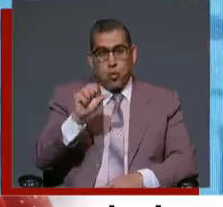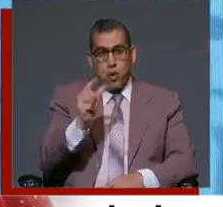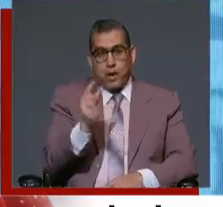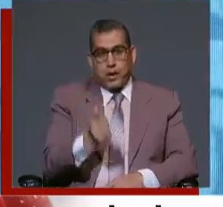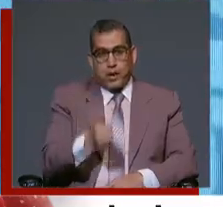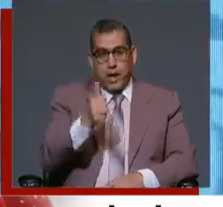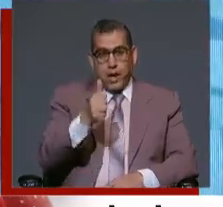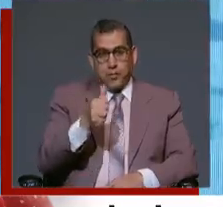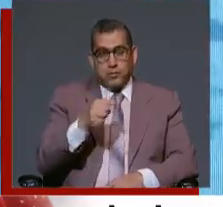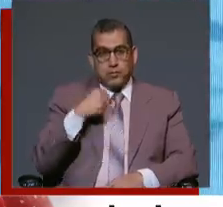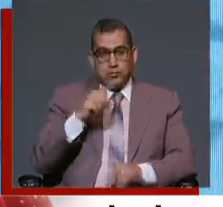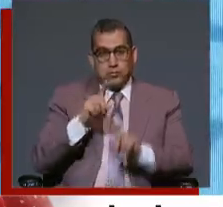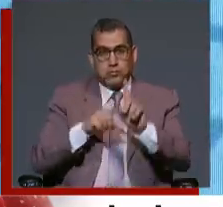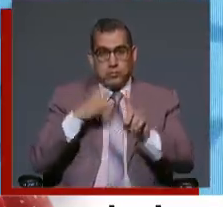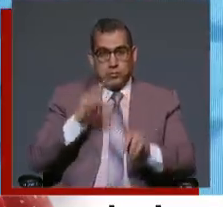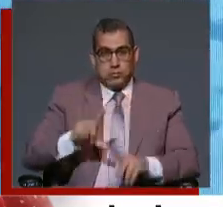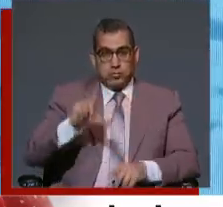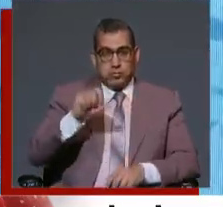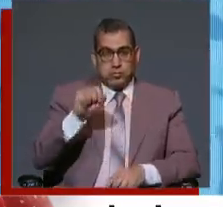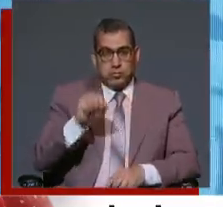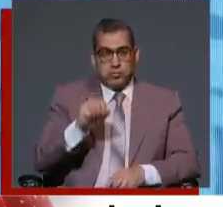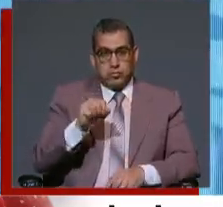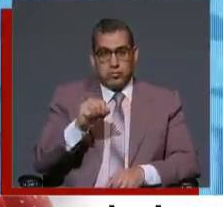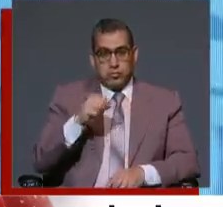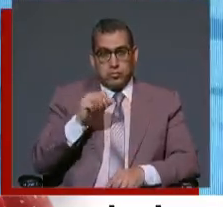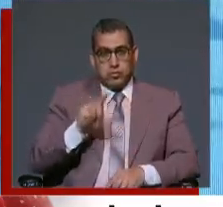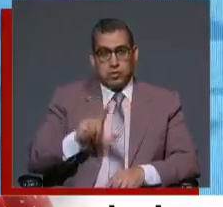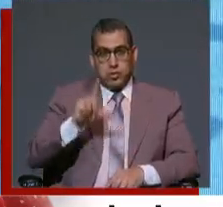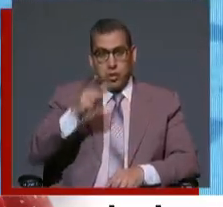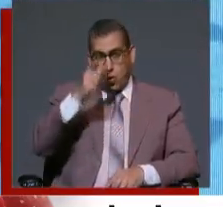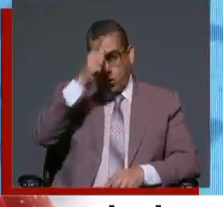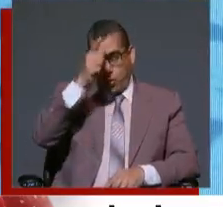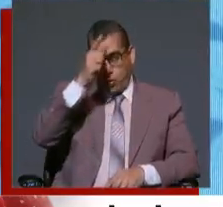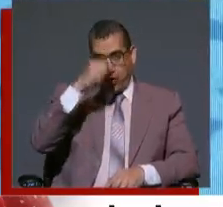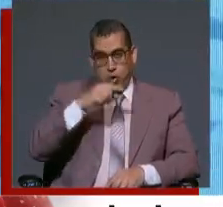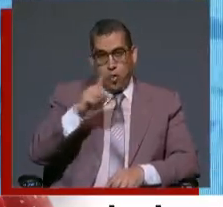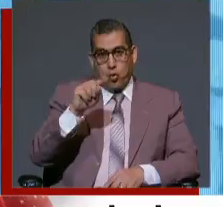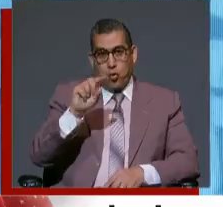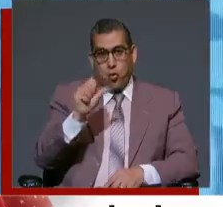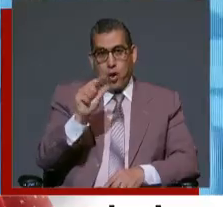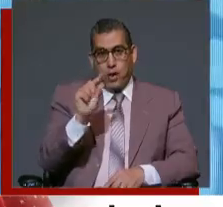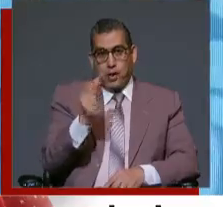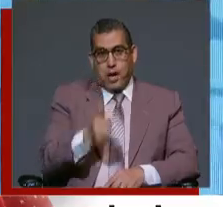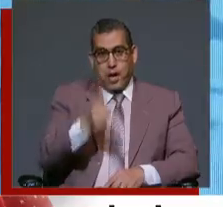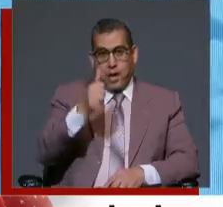يمثل فخامة بول كاغامي رئيس جمهورية رواندا،